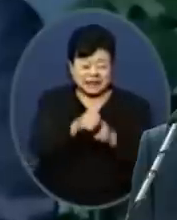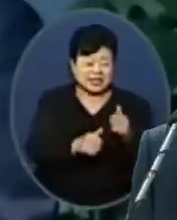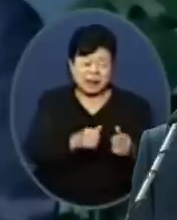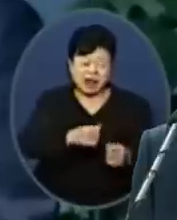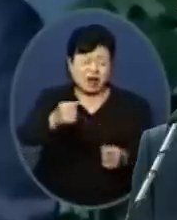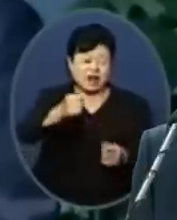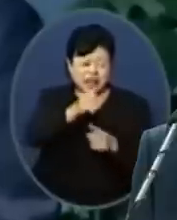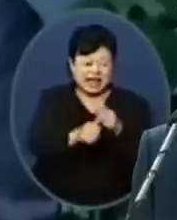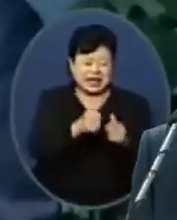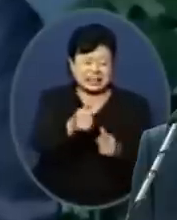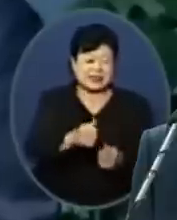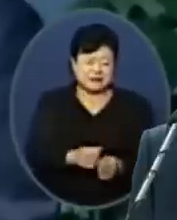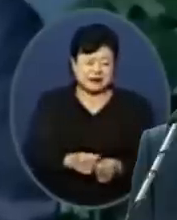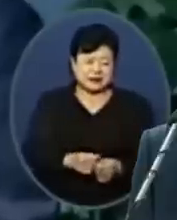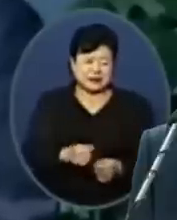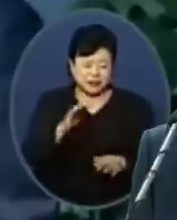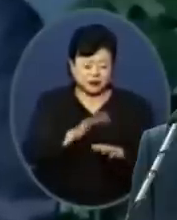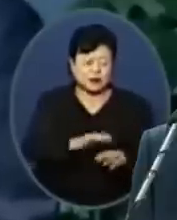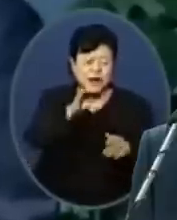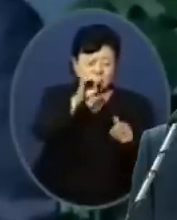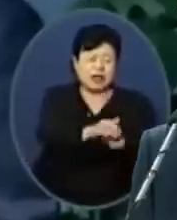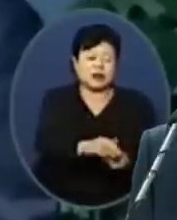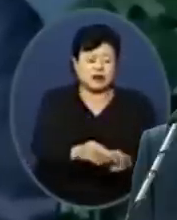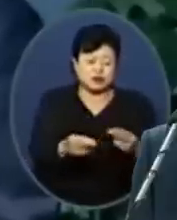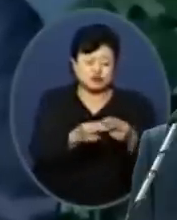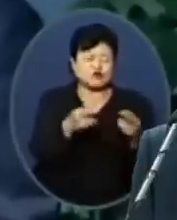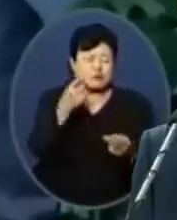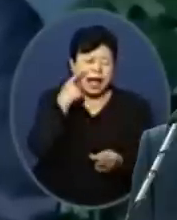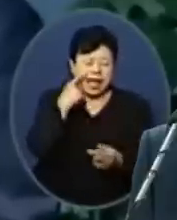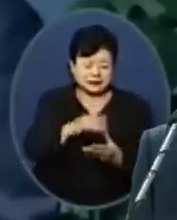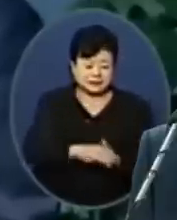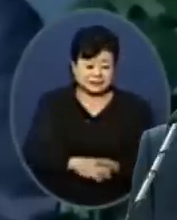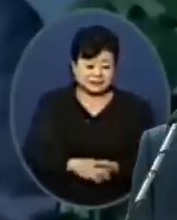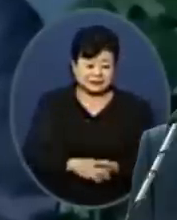하나님의 것이라 하나님이 너를 내 손에 붙일 때이니 두고 봐라.